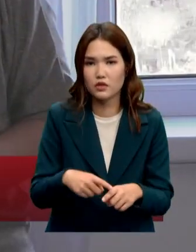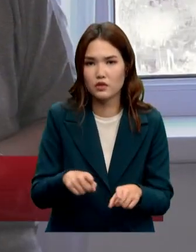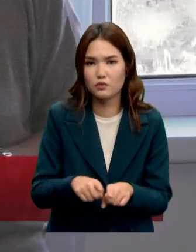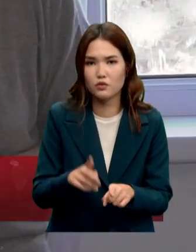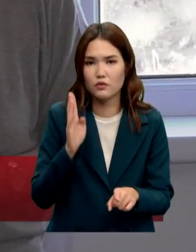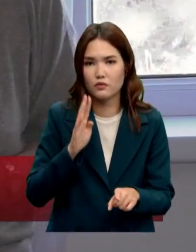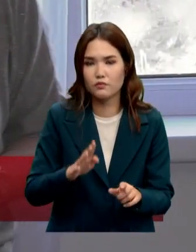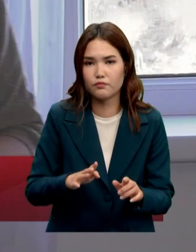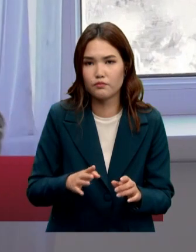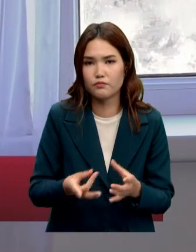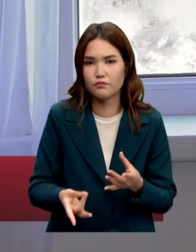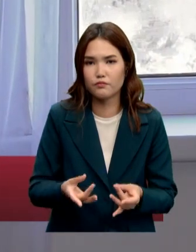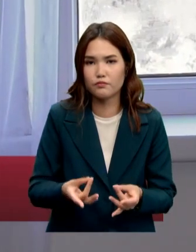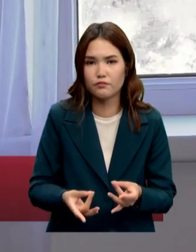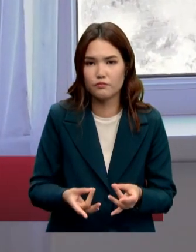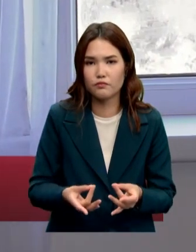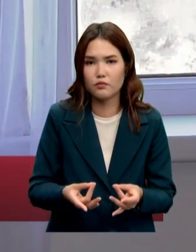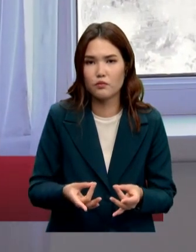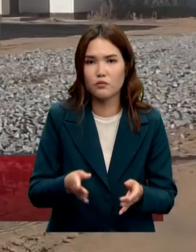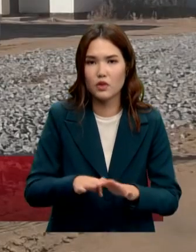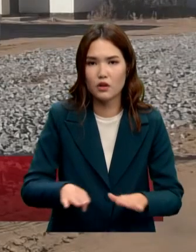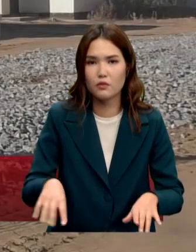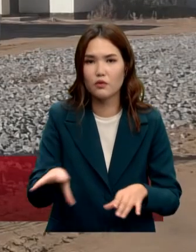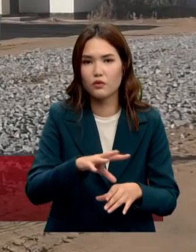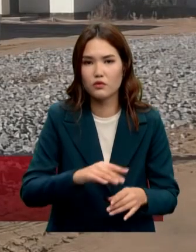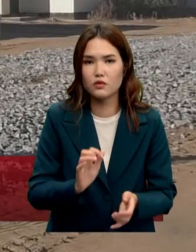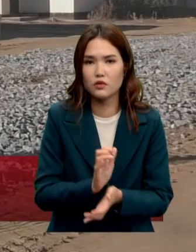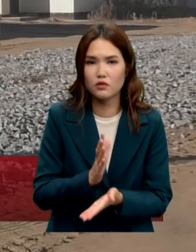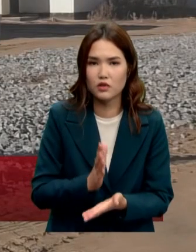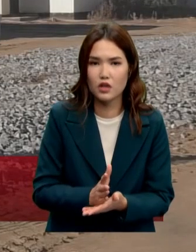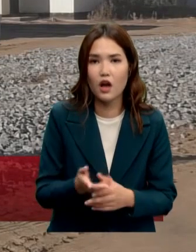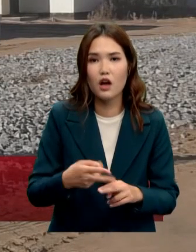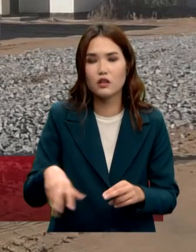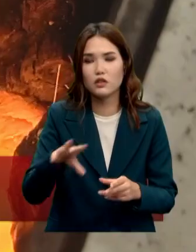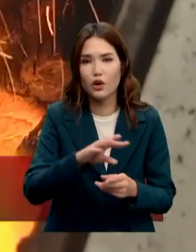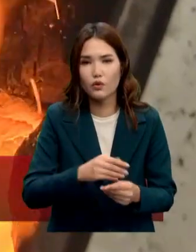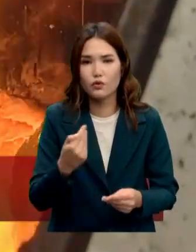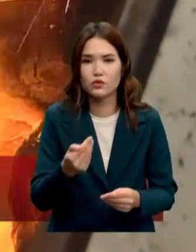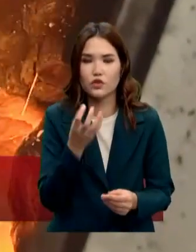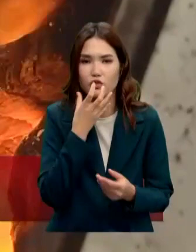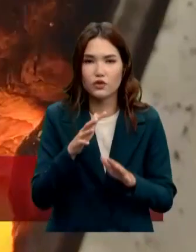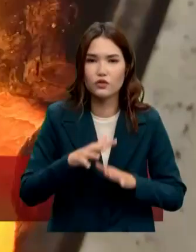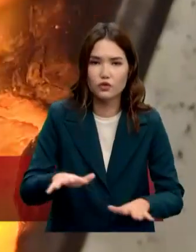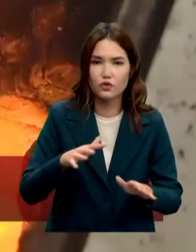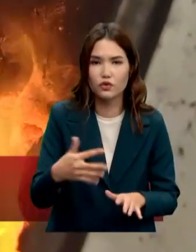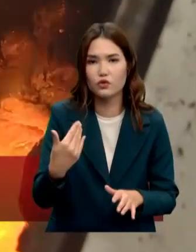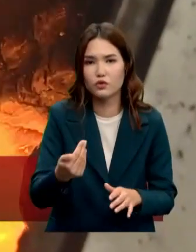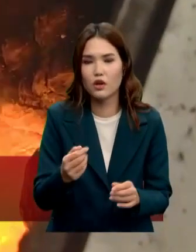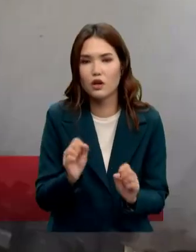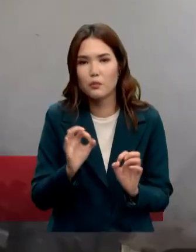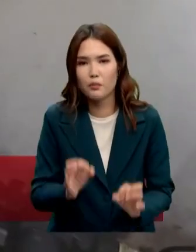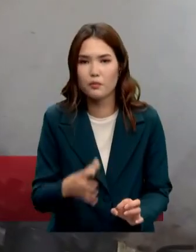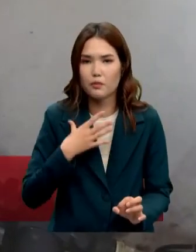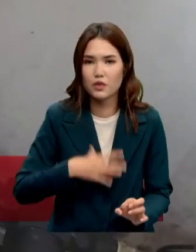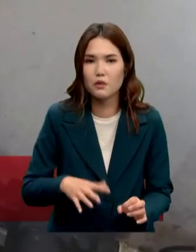не, плинтус, қабырға бәрі көгіріп атыр. Есік терезенің қуыс тесігін айтпағанда жылу жүйесі де дұрыс тартылмаған. Неге